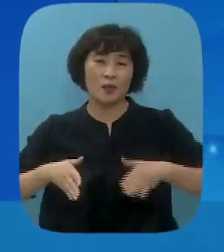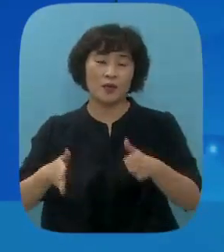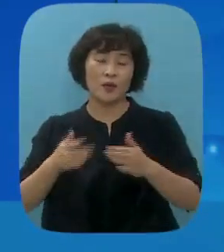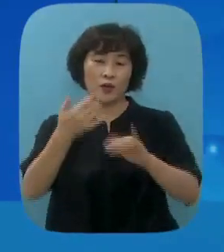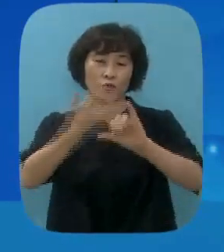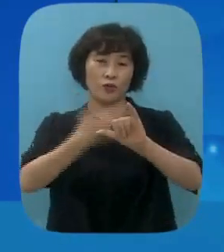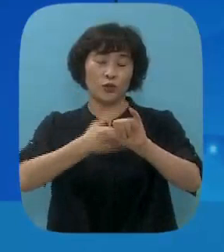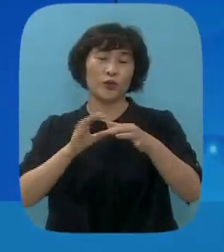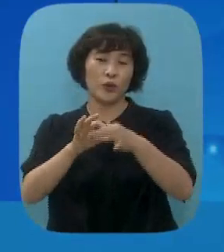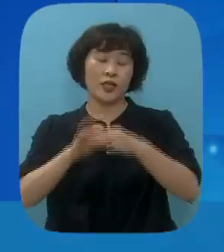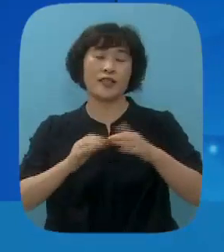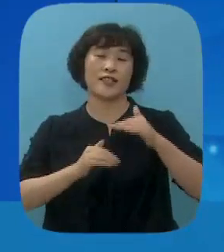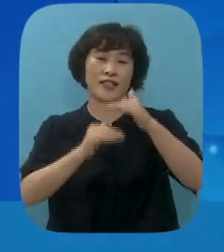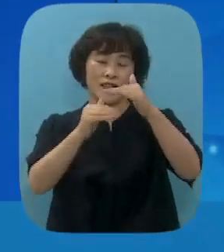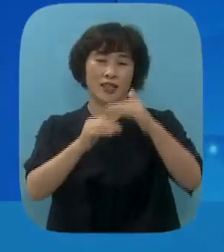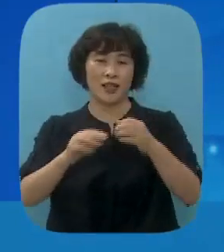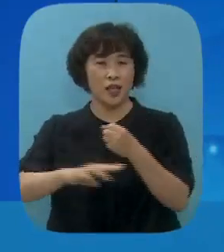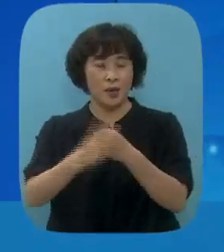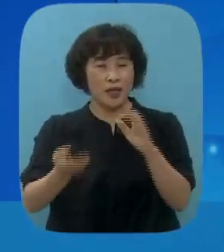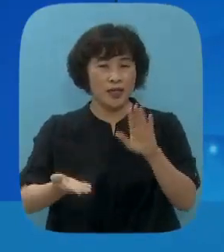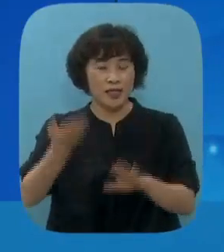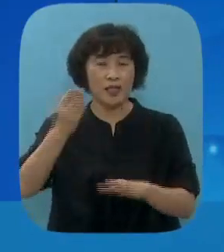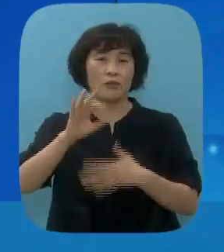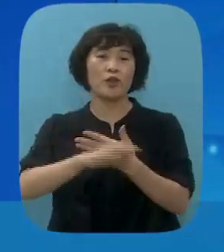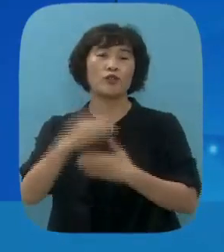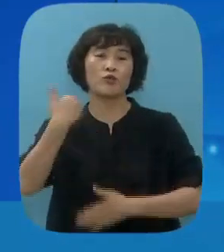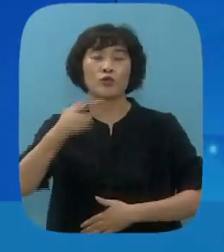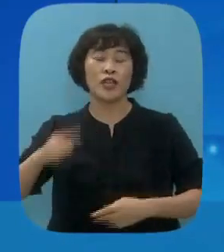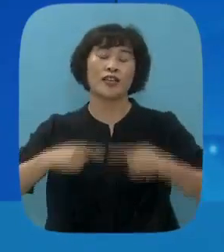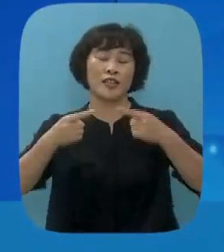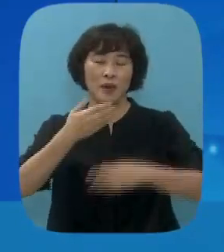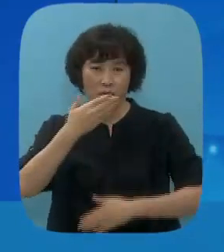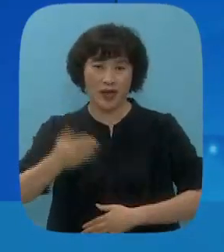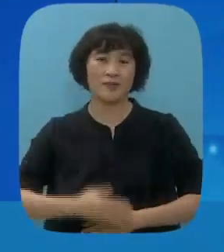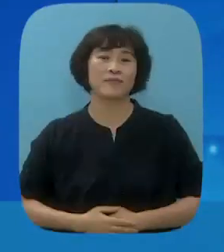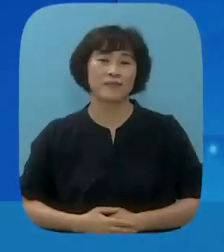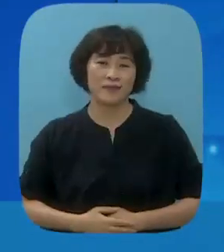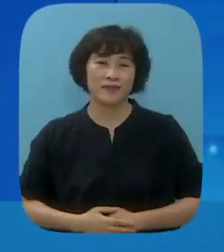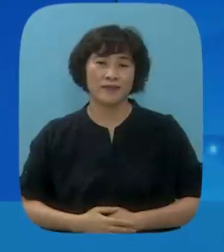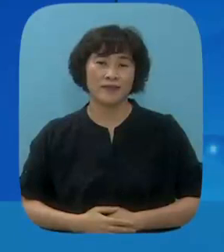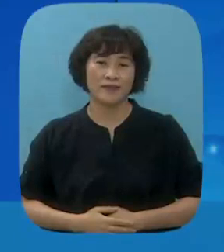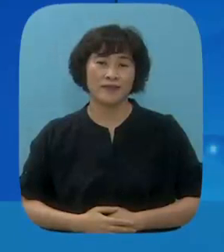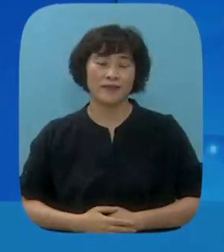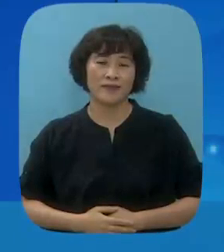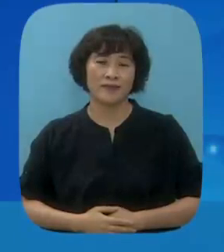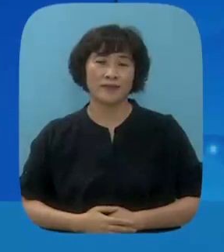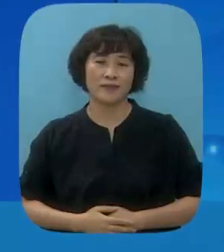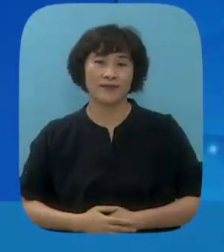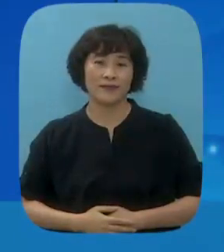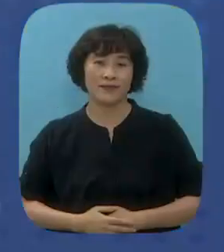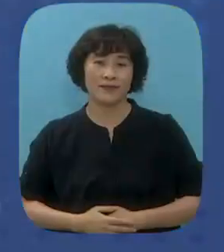전라남도 유튜브를 통해 진행하며 3학년 이상 초등학생이면 누구나 참여할 수 있습니다. 지금까지